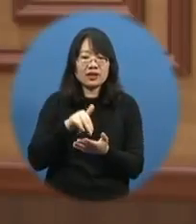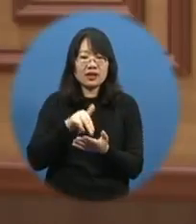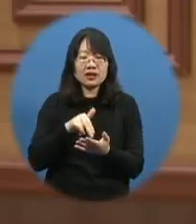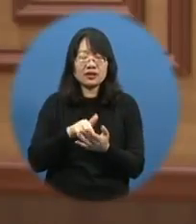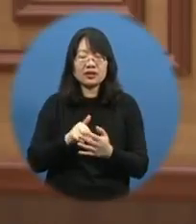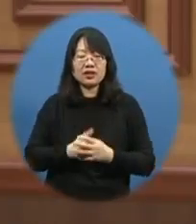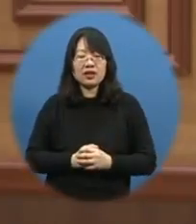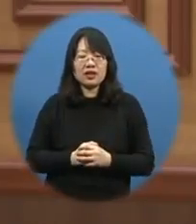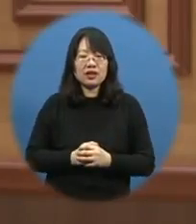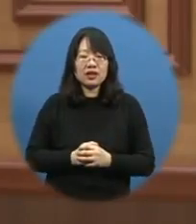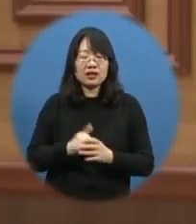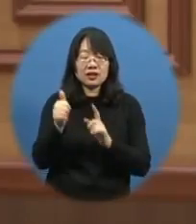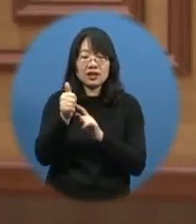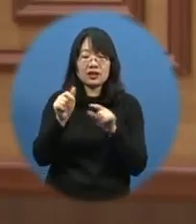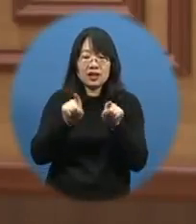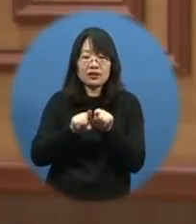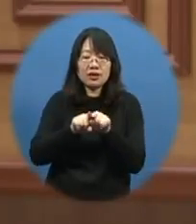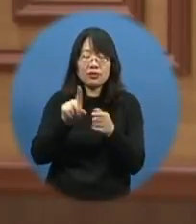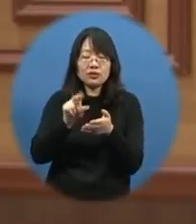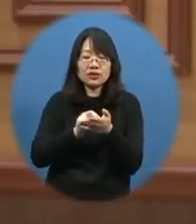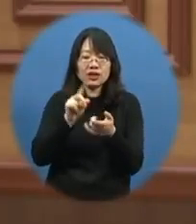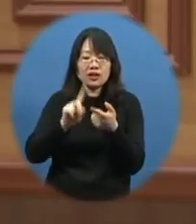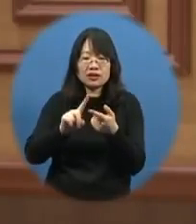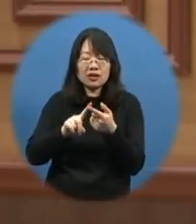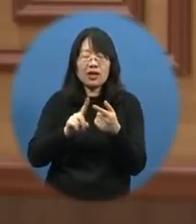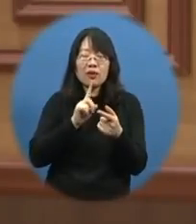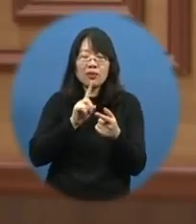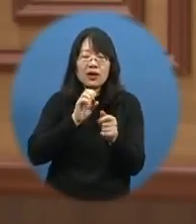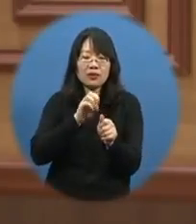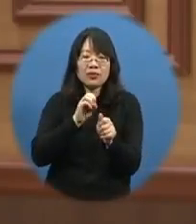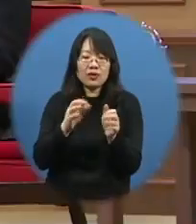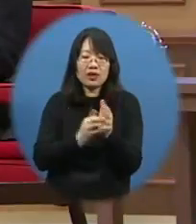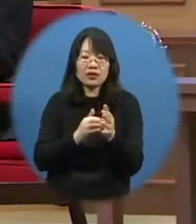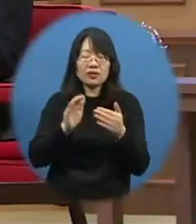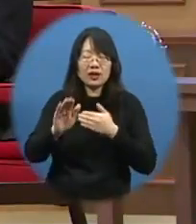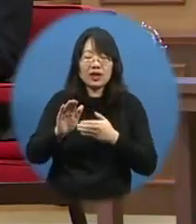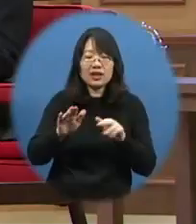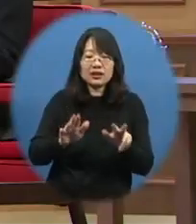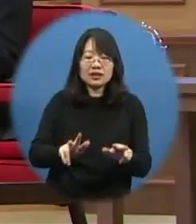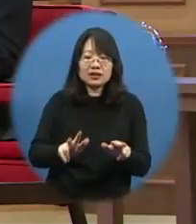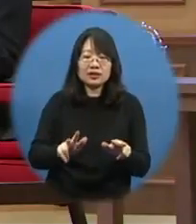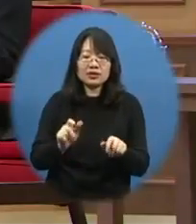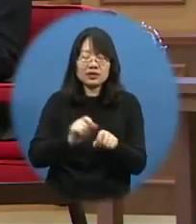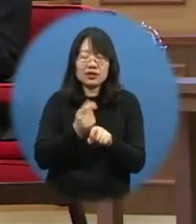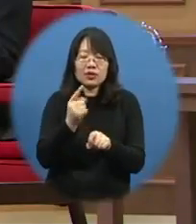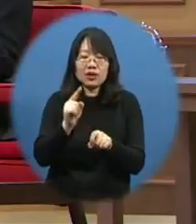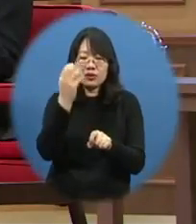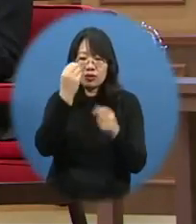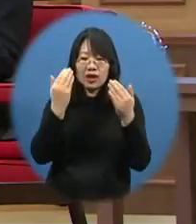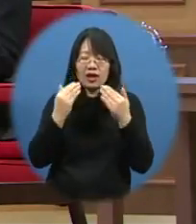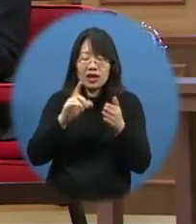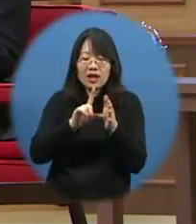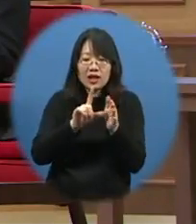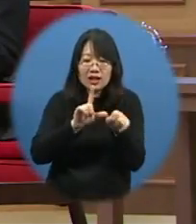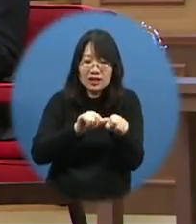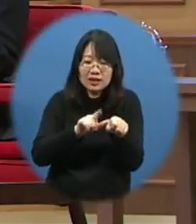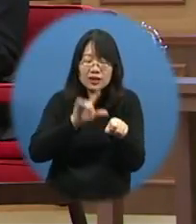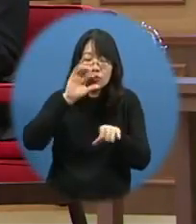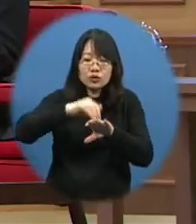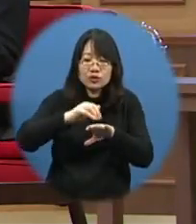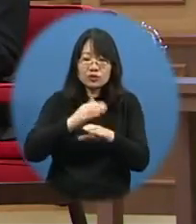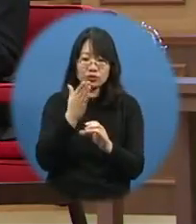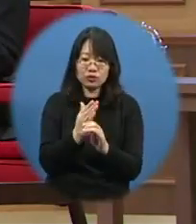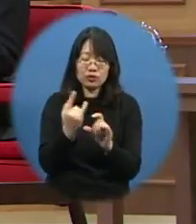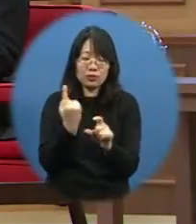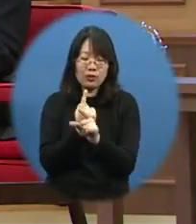이제 장관님하고 해서 그런 문제점들을 얘기를 해가지고 사실 지금 현재 특성화 고등학교의 실수가 실습 위주로